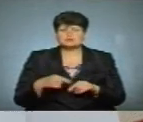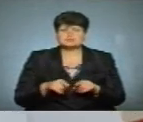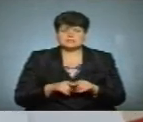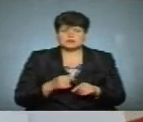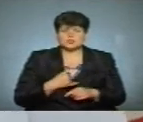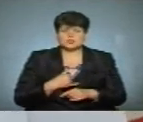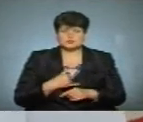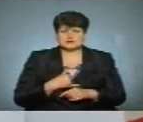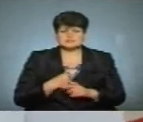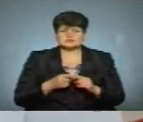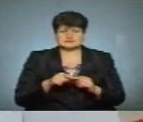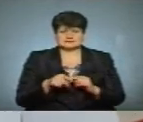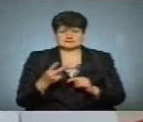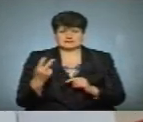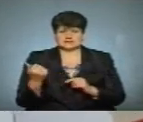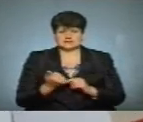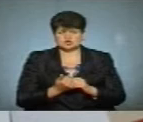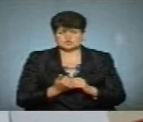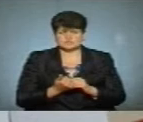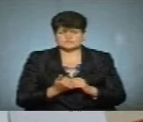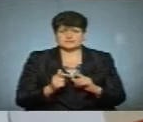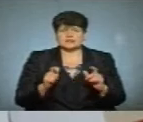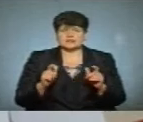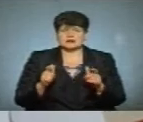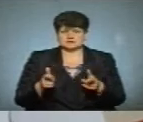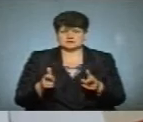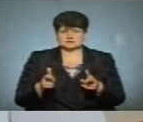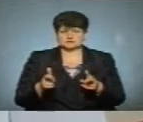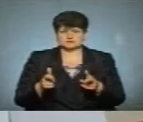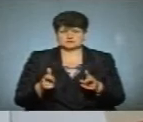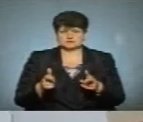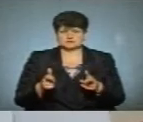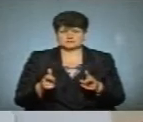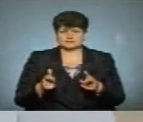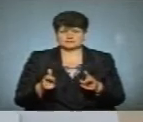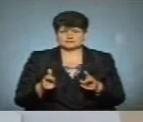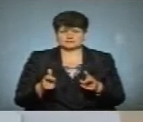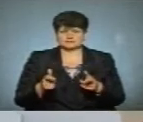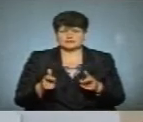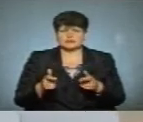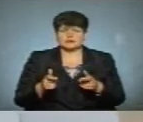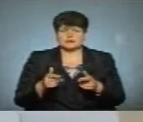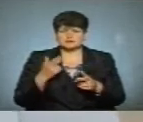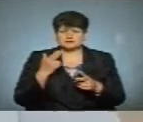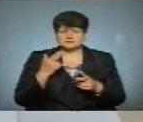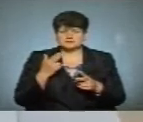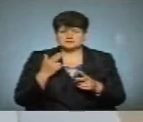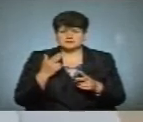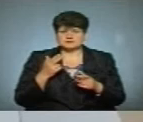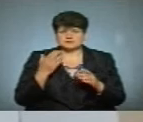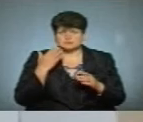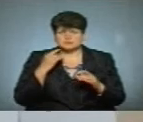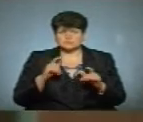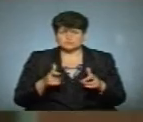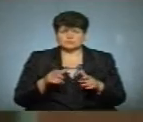нас за цих два тижні карантину, введення адаптивного карантину, погіршилась ситуація у